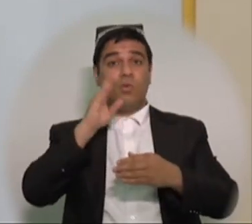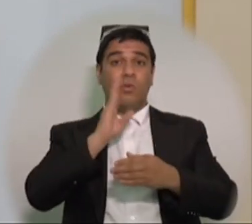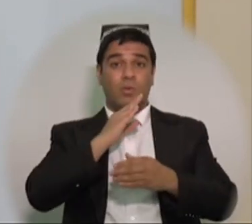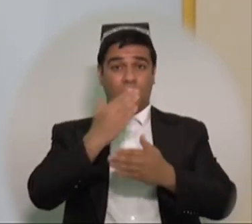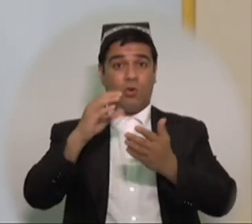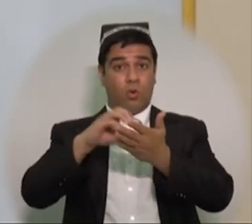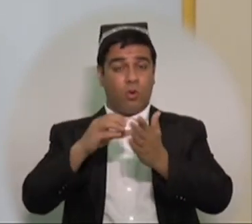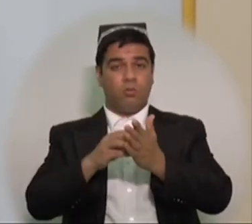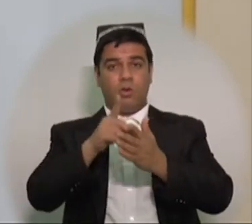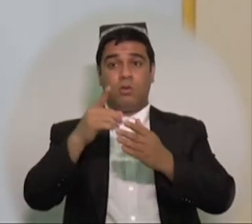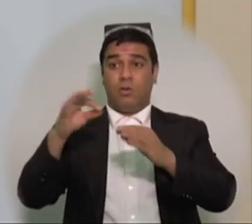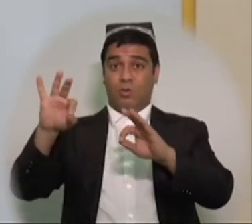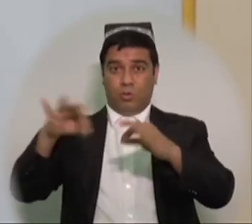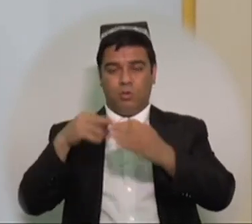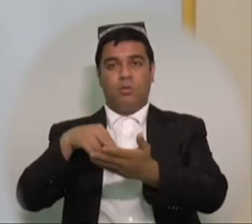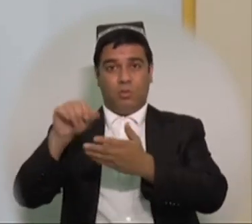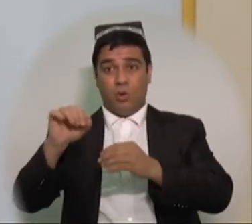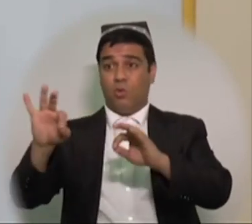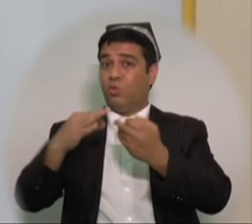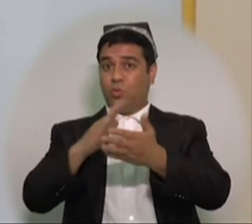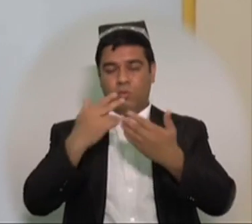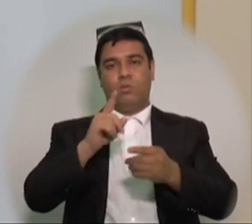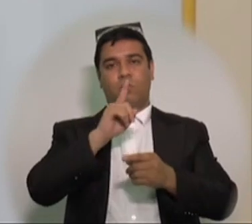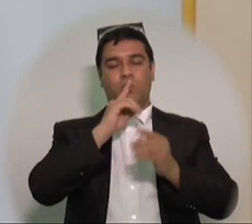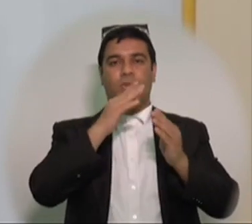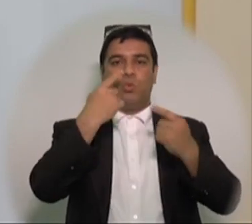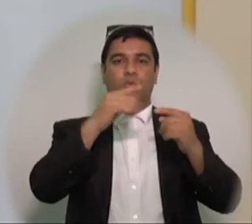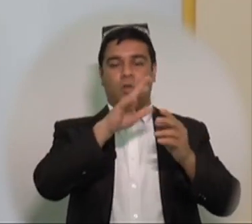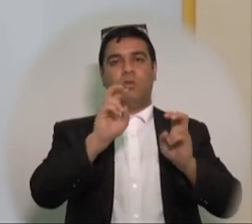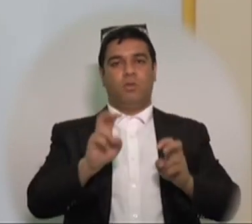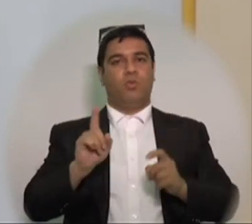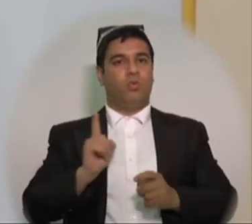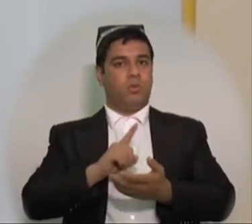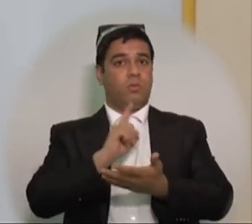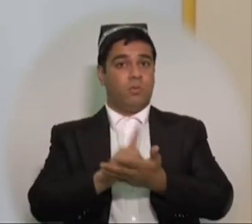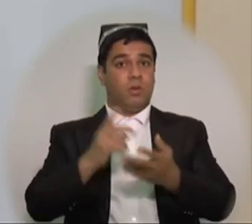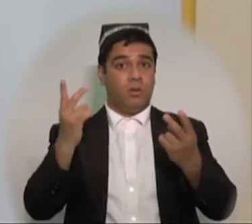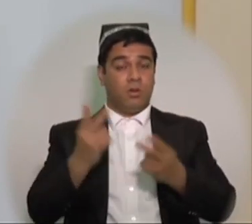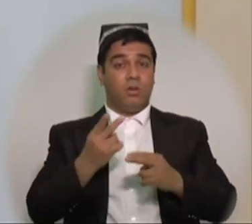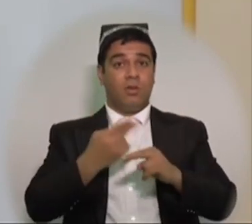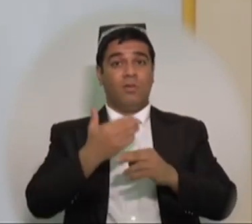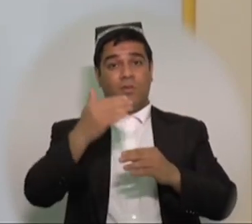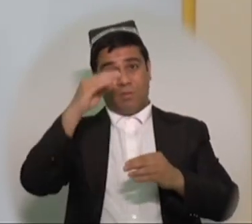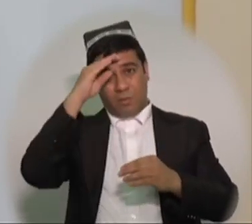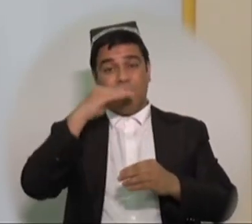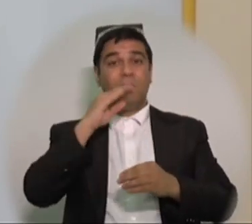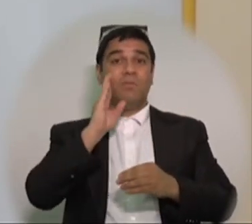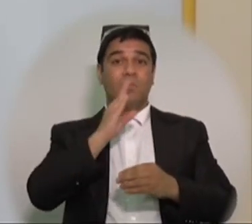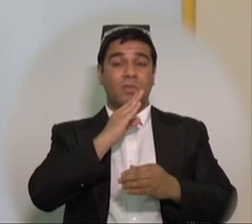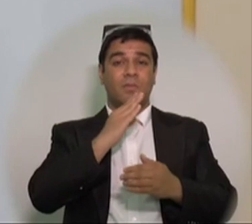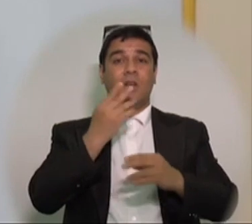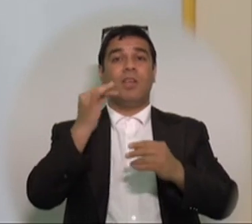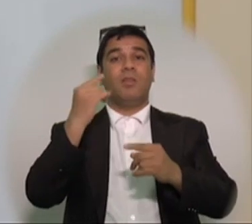anasının hanesine izinsiz kirişlerine ruh şeriyette ruhsat yok. Şunun indi o şu balagat yaşındaki yetken oğul kızlarının